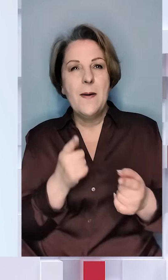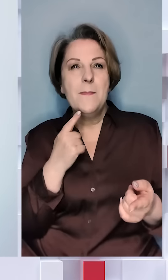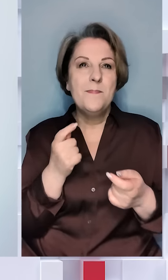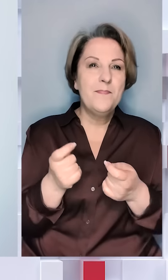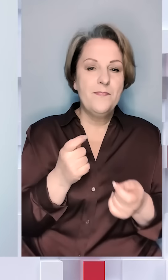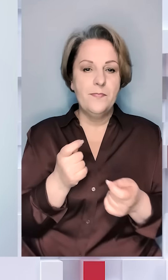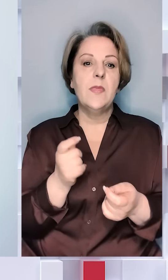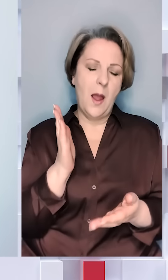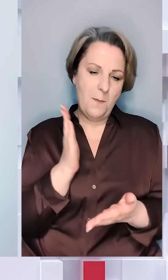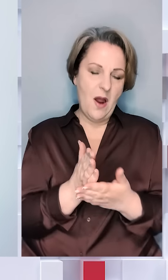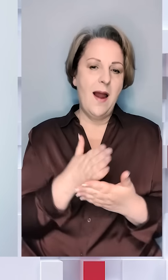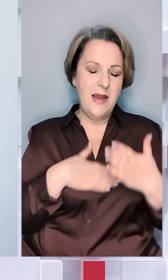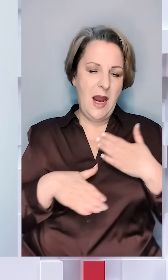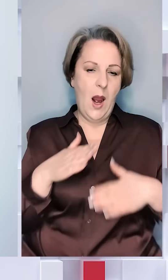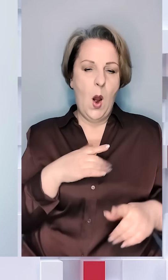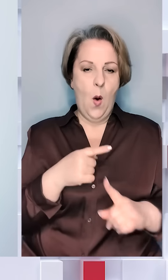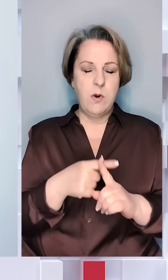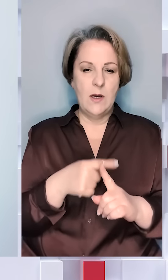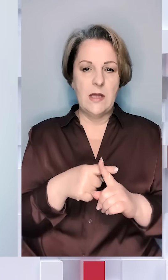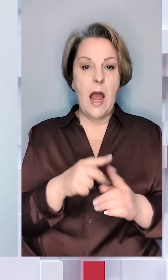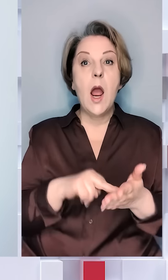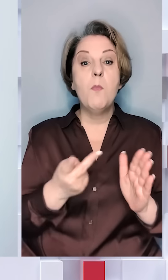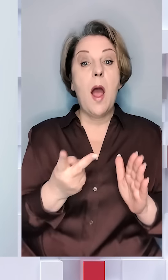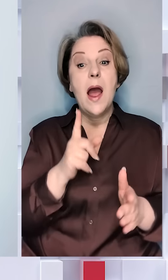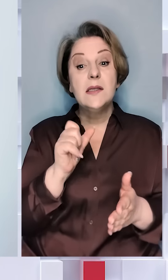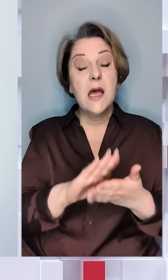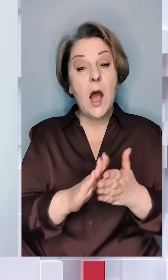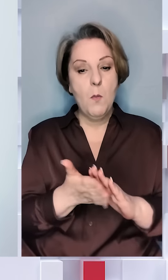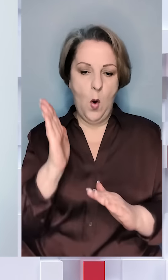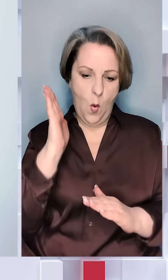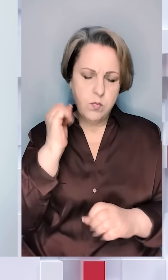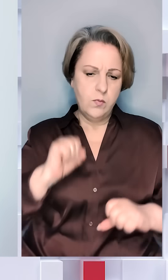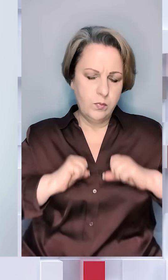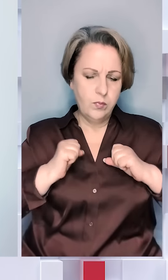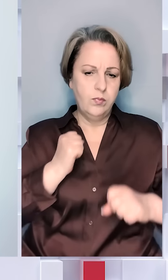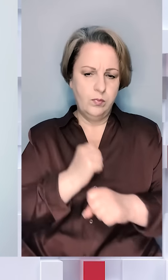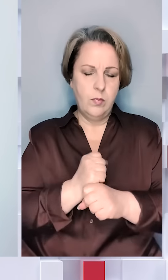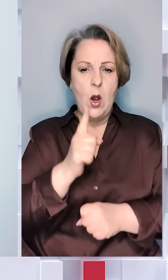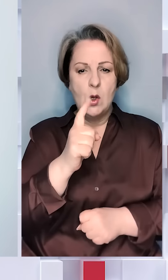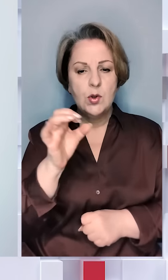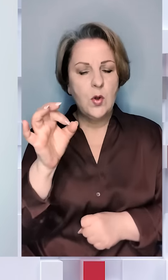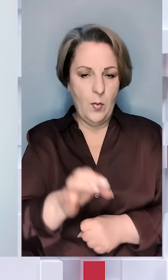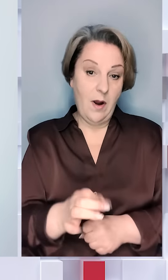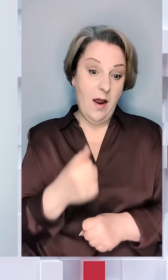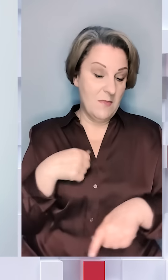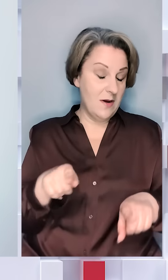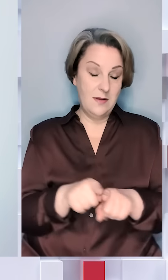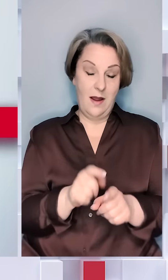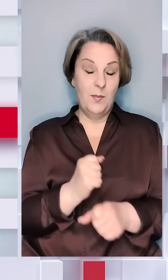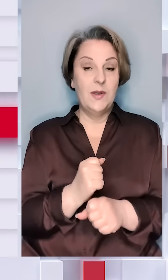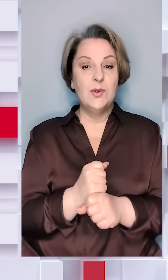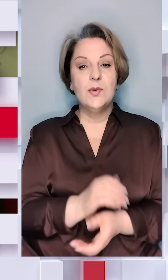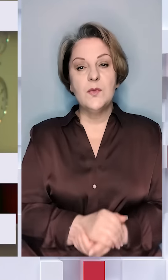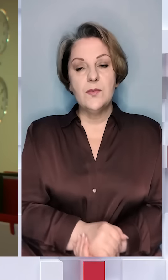застереження. Маємо оптимістичні прогнози, але за умови, що ми будемо працювати на 100, а ми так працюємо.